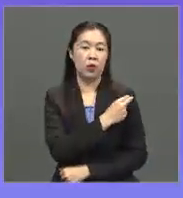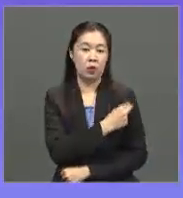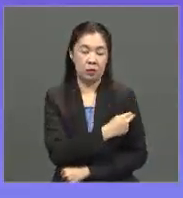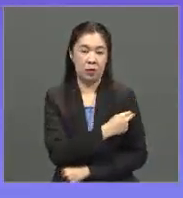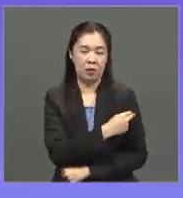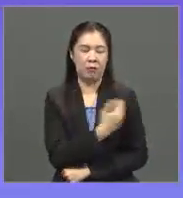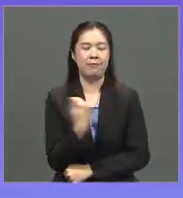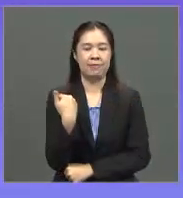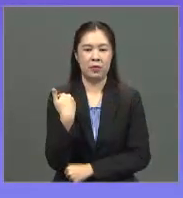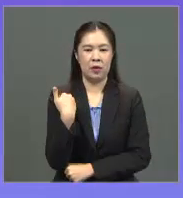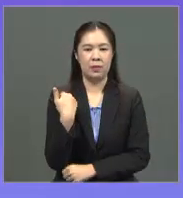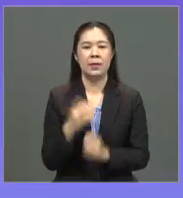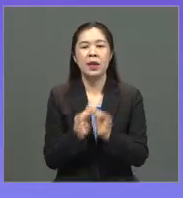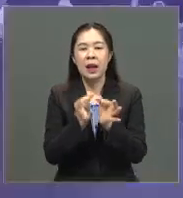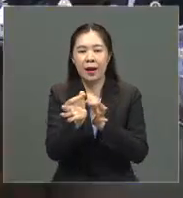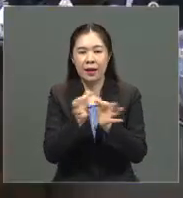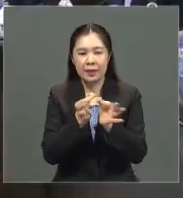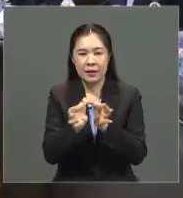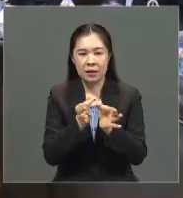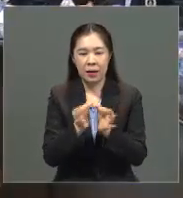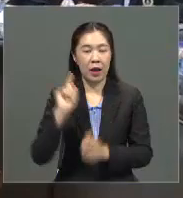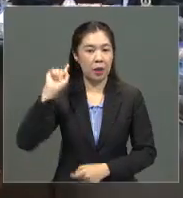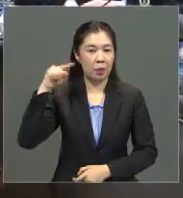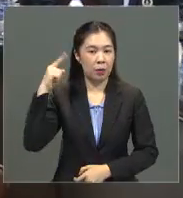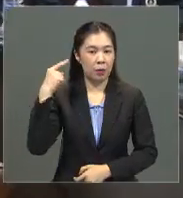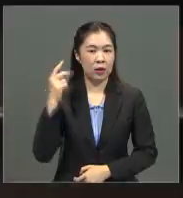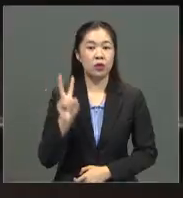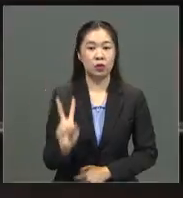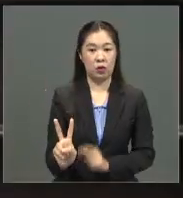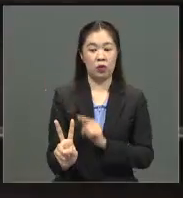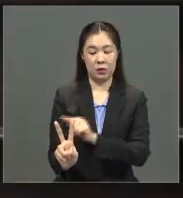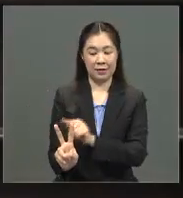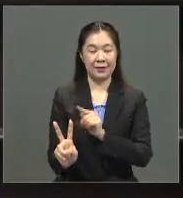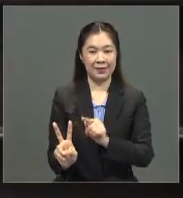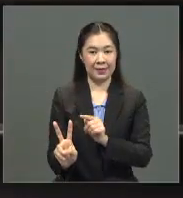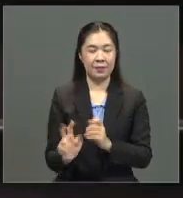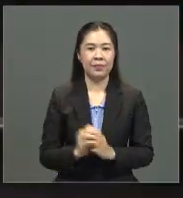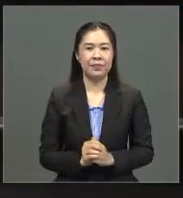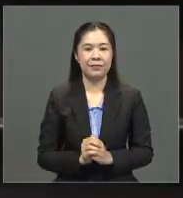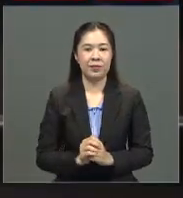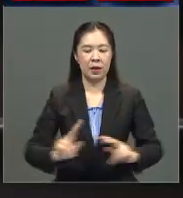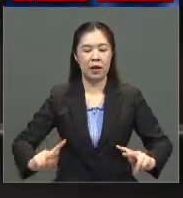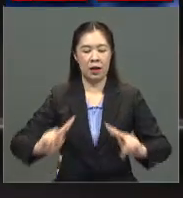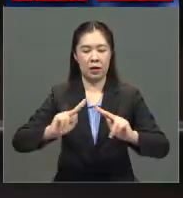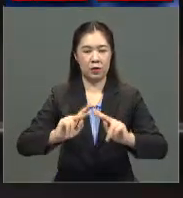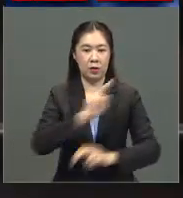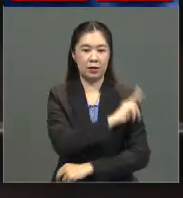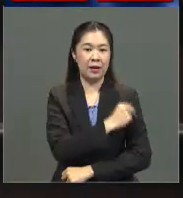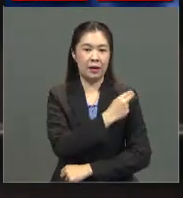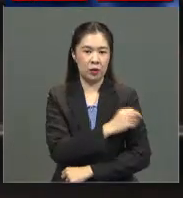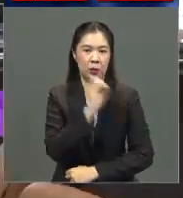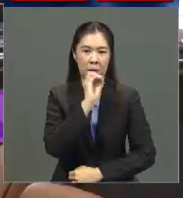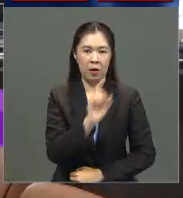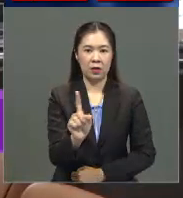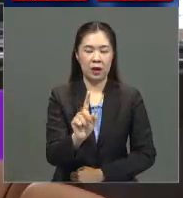คชินทรที่ปรึกษาของส.ป.ก.ก็ได้มีการอธิบายกรณี 2หญิงไทยล่าสุดเนี่ยนะฮะบอกว่าจากการยืนยันของทางกระทรวงสารณสุขเนี่ยเพราะว่า